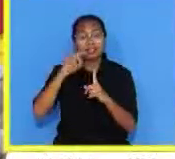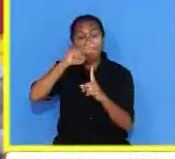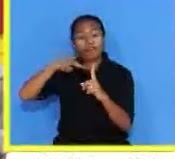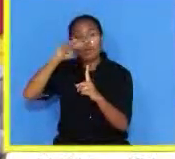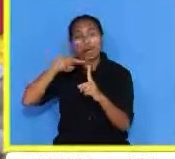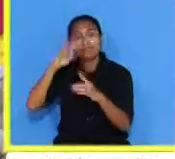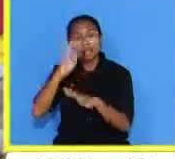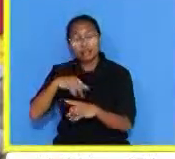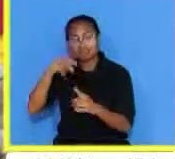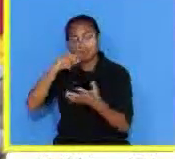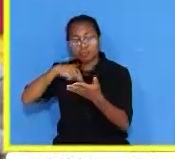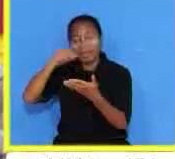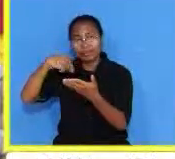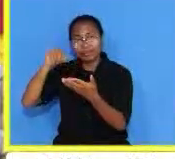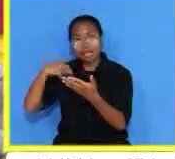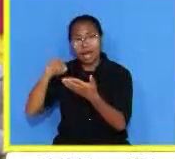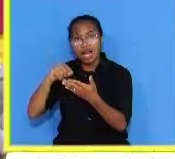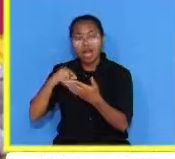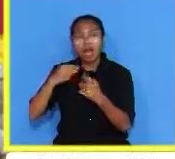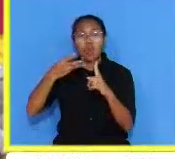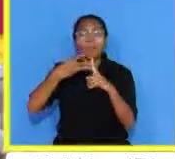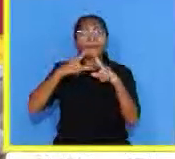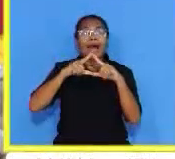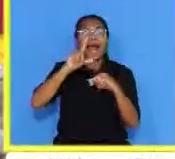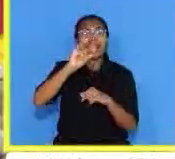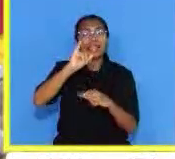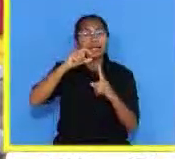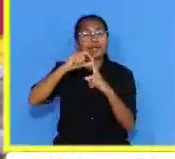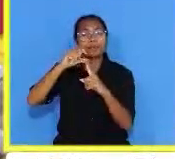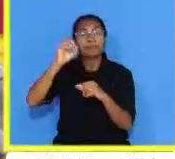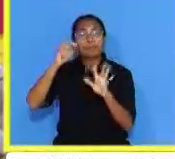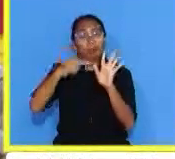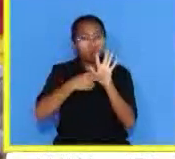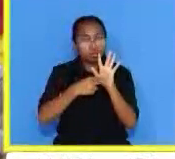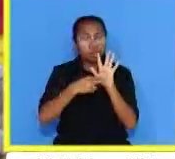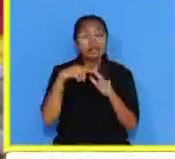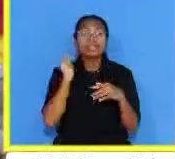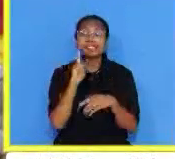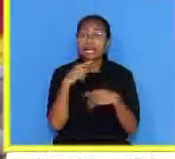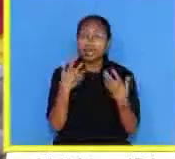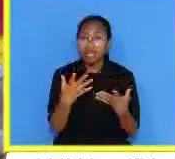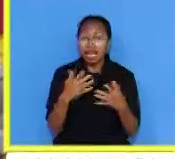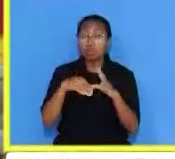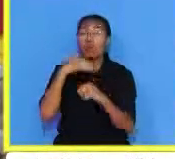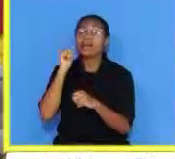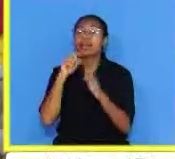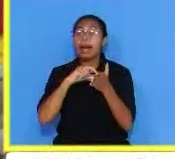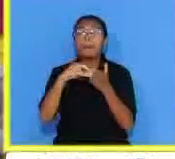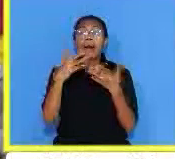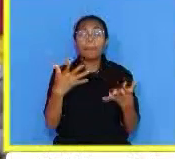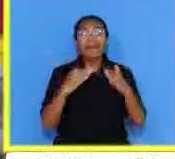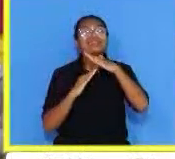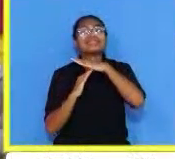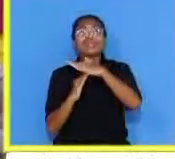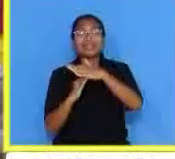dievaluasi atau diperiksa oleh Balai POM, Balai POM. Badan POM, sehingga keluar namanya izin